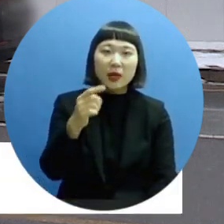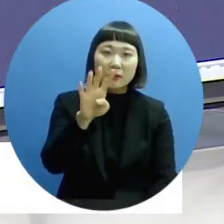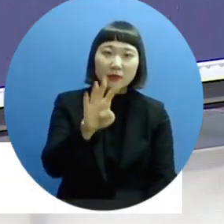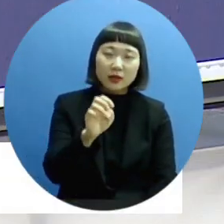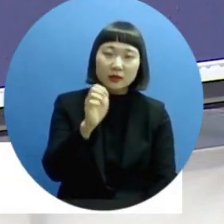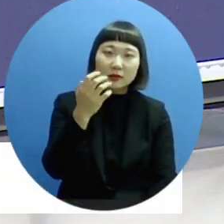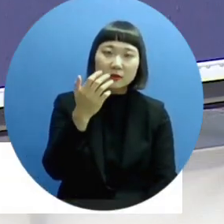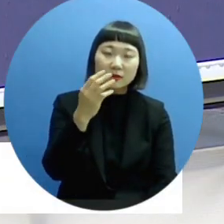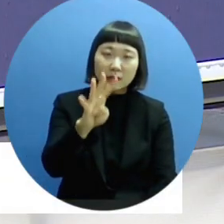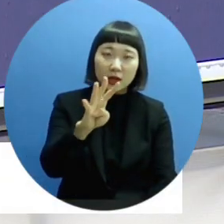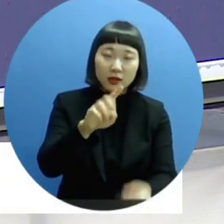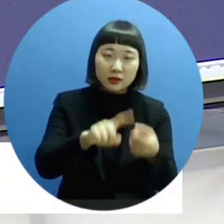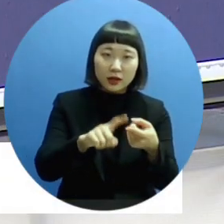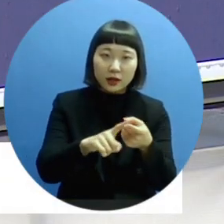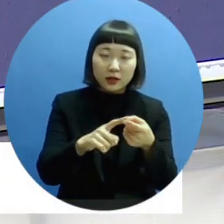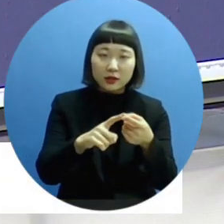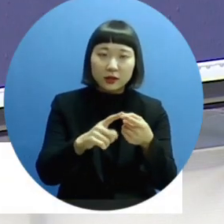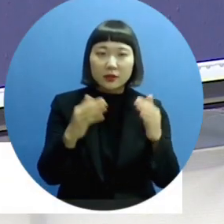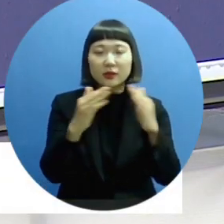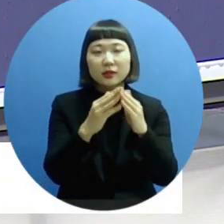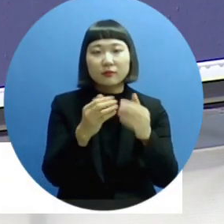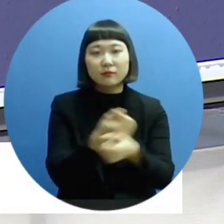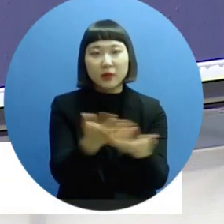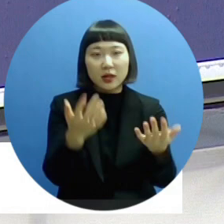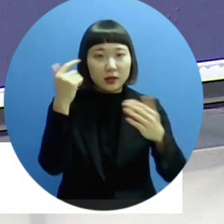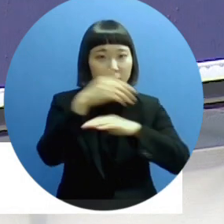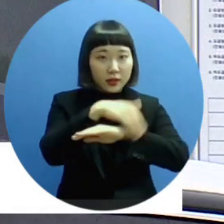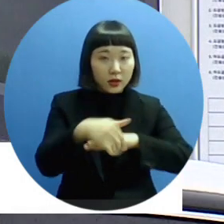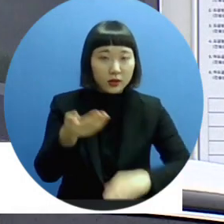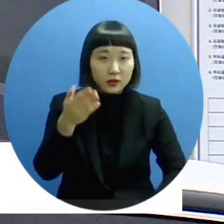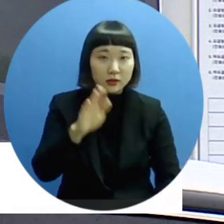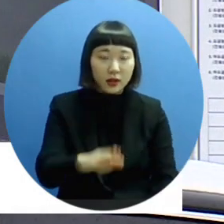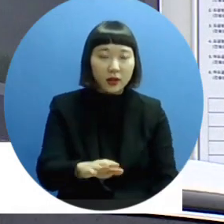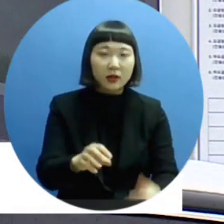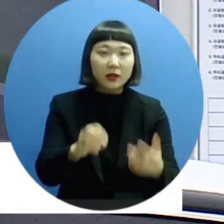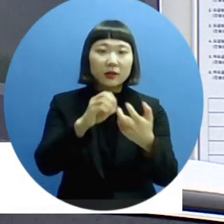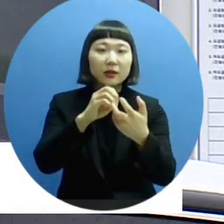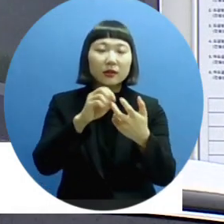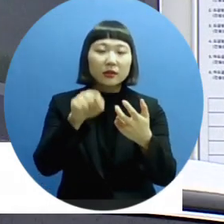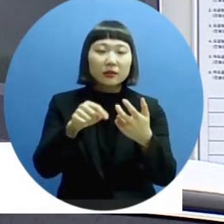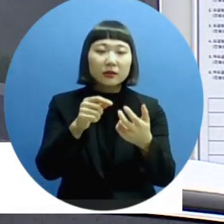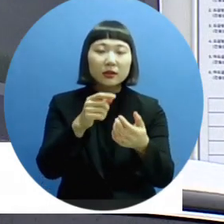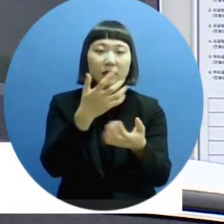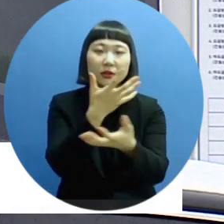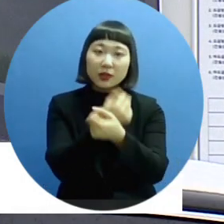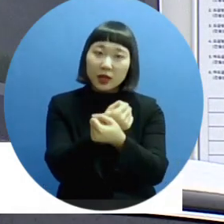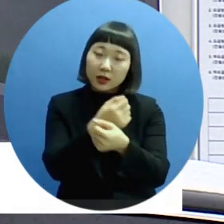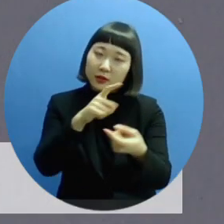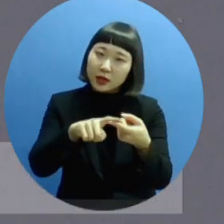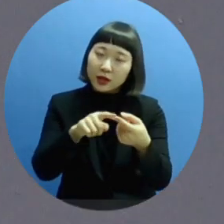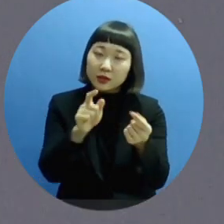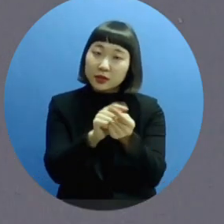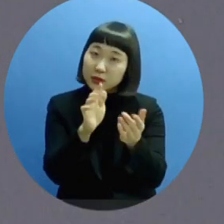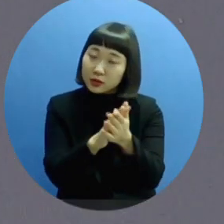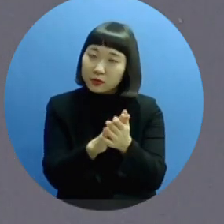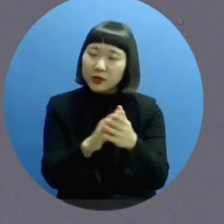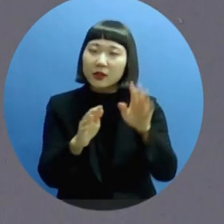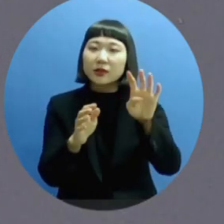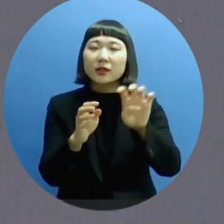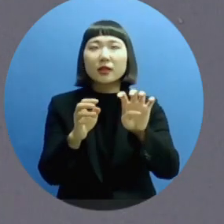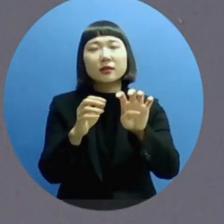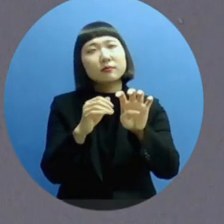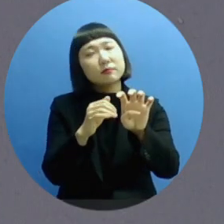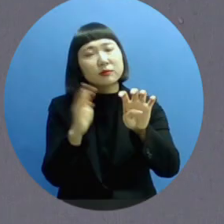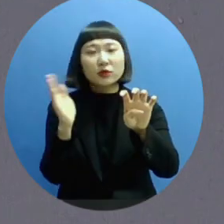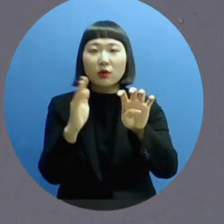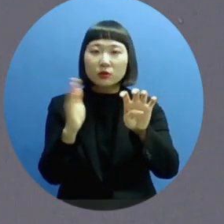때 3.4:1의 경쟁률을 보였는데 실제 계약에 나선 당첨자들은 40여 가구뿐이었습니다. 8월 무순위